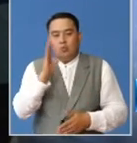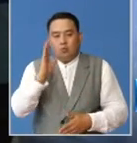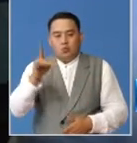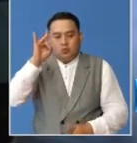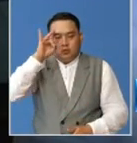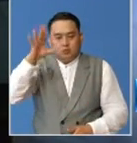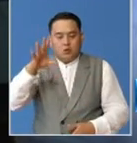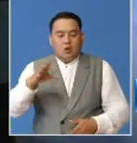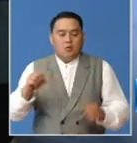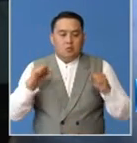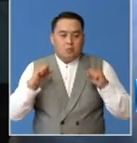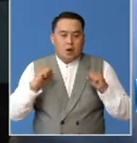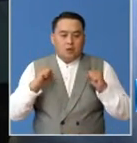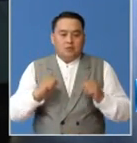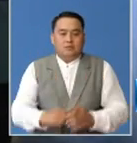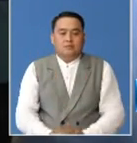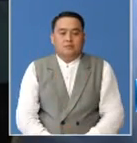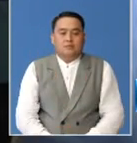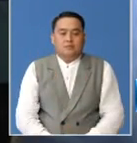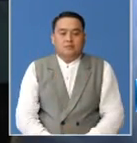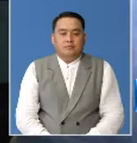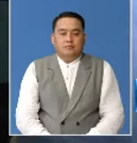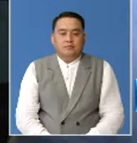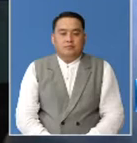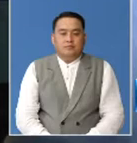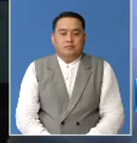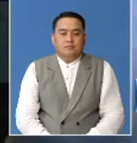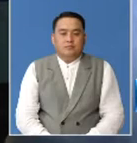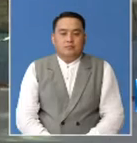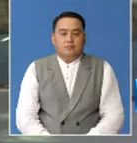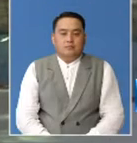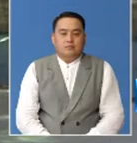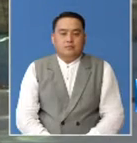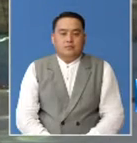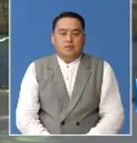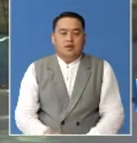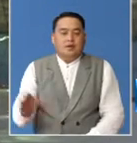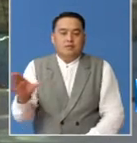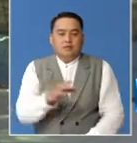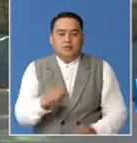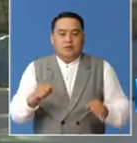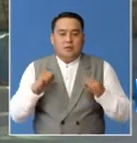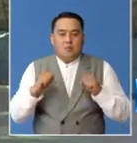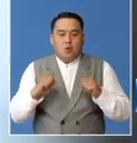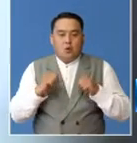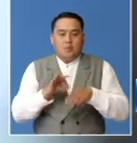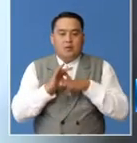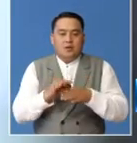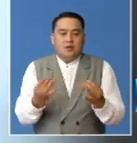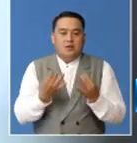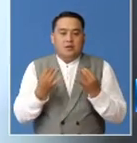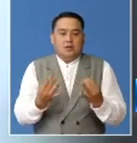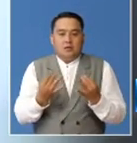станут спортсменами с большой буквы и прославлять нашу страну на весь мир. К слову, все бои в этот вечер прошли ярко